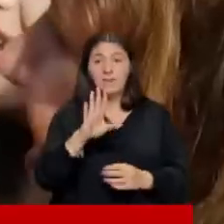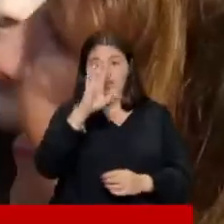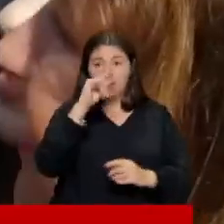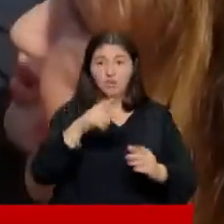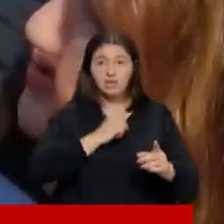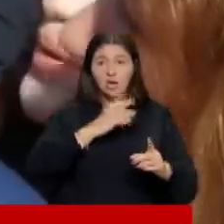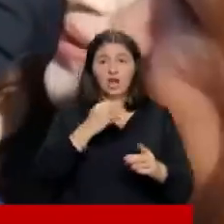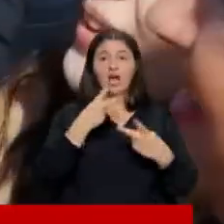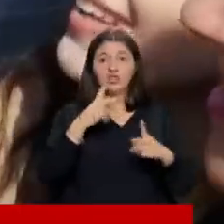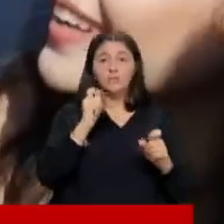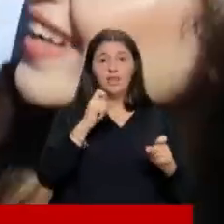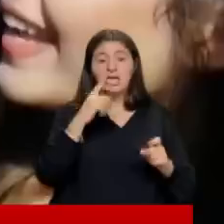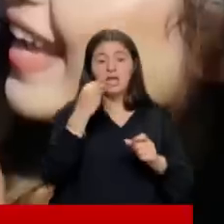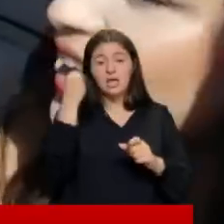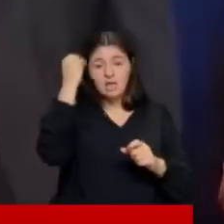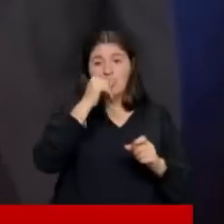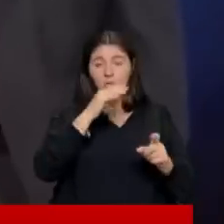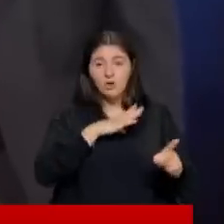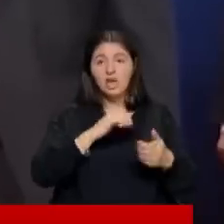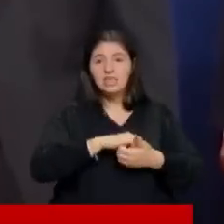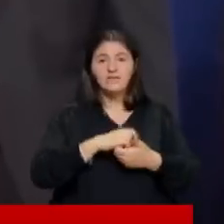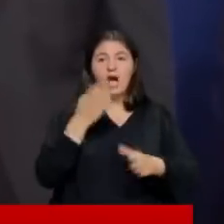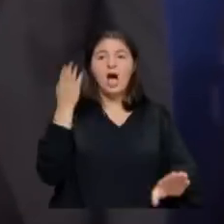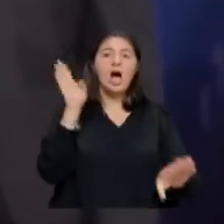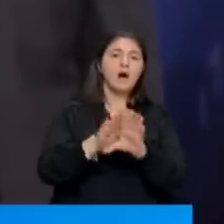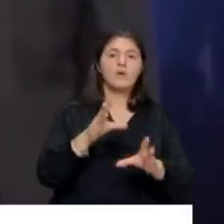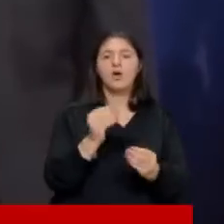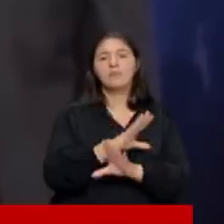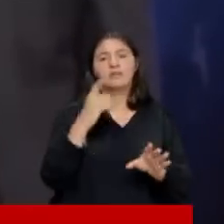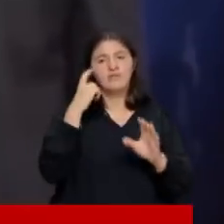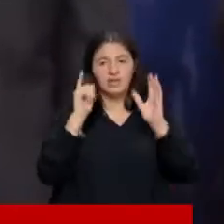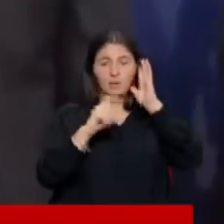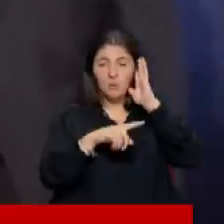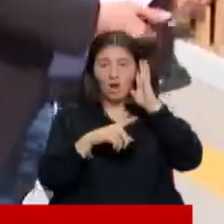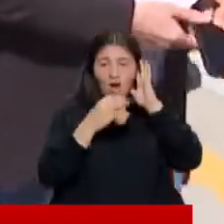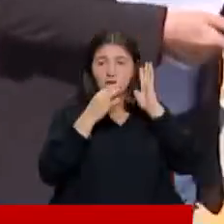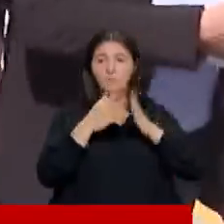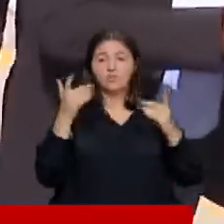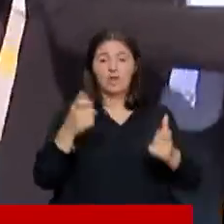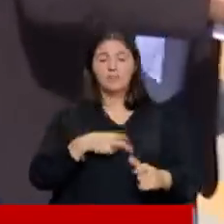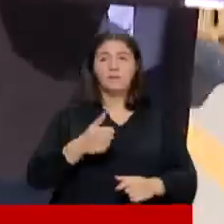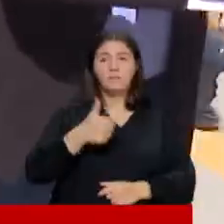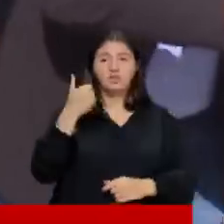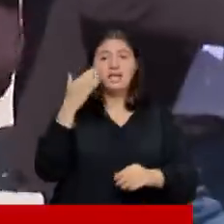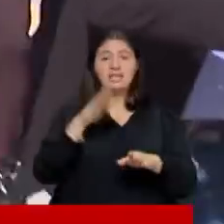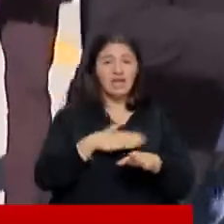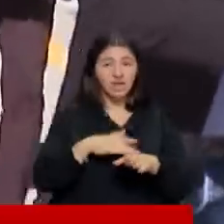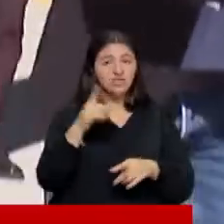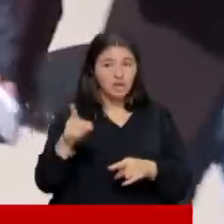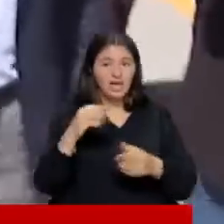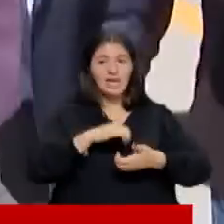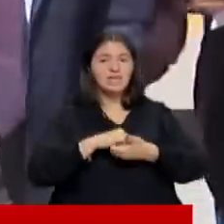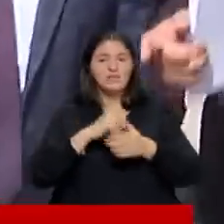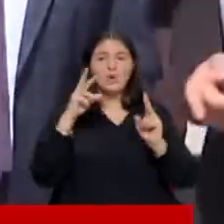İstanbul adayı olarak açıklanan Ekrem İmamoğlu ittifak kapısının kapanmadığı görüşünde Ankara Büyükşehir Belediye Başkanı Mansur yavaşta